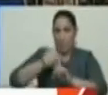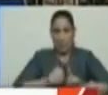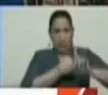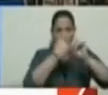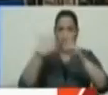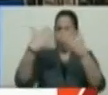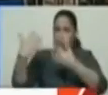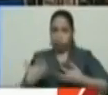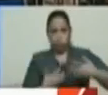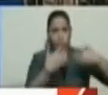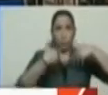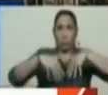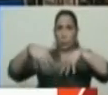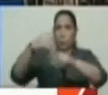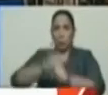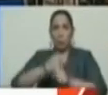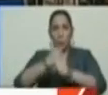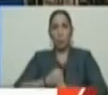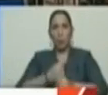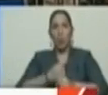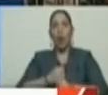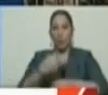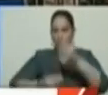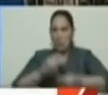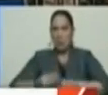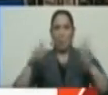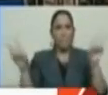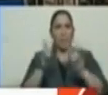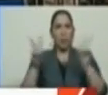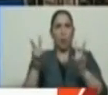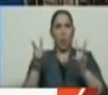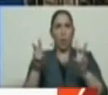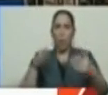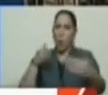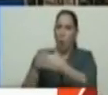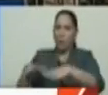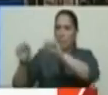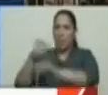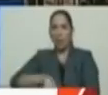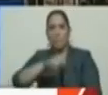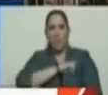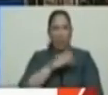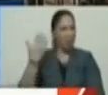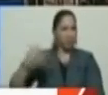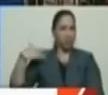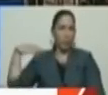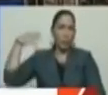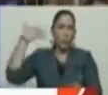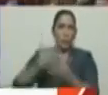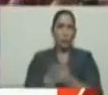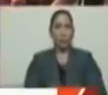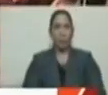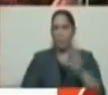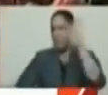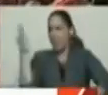من مؤيديه. اتفضل استاذ طارق اكمل فكرتك لو سمحت. يعني انا في تصور الولايات المتحده الامريكيه يعني بتلعب هذا